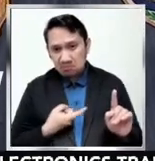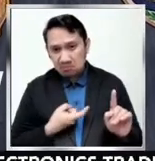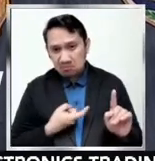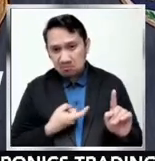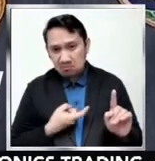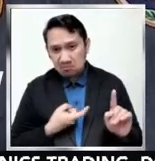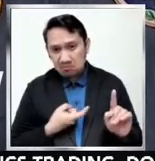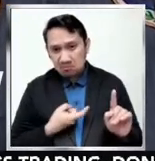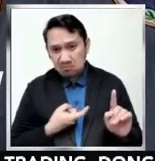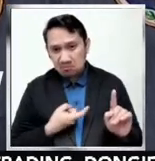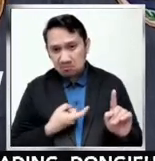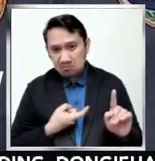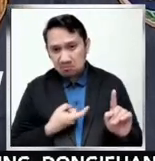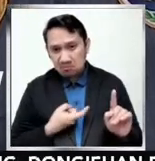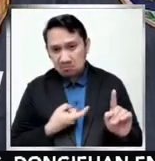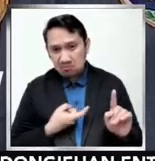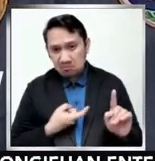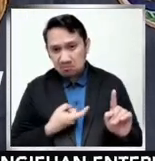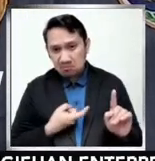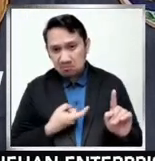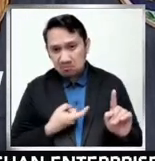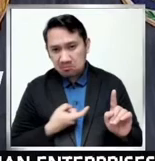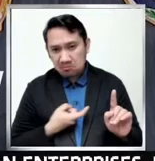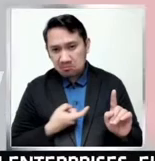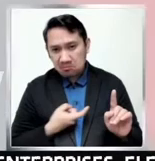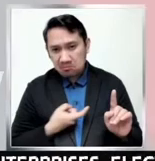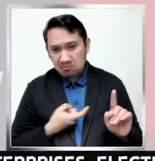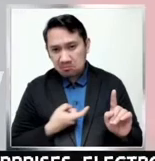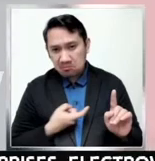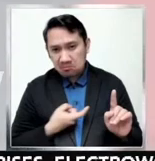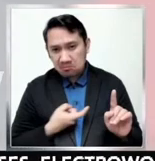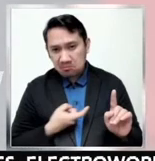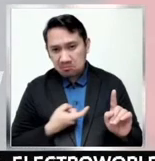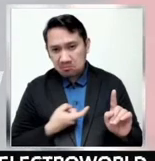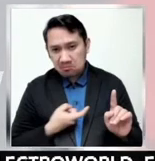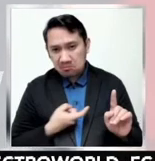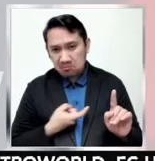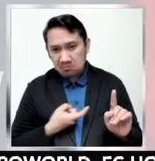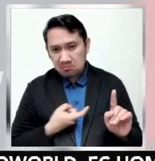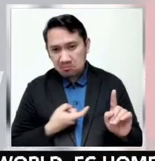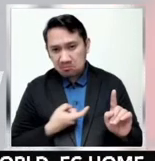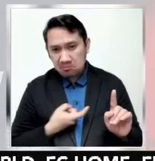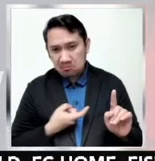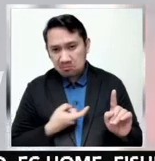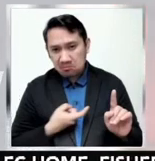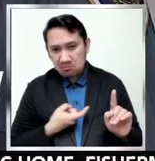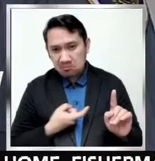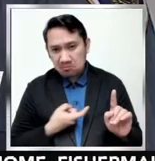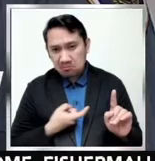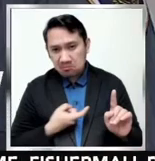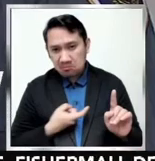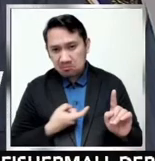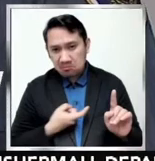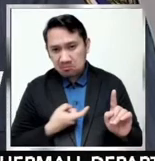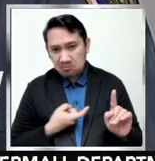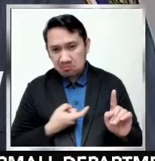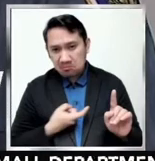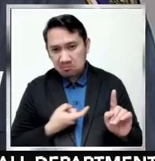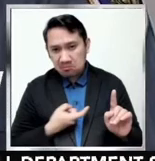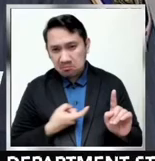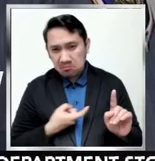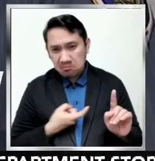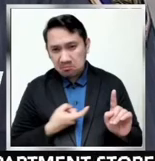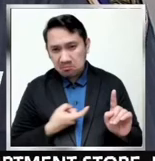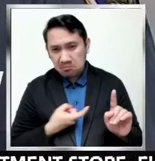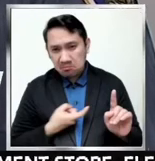magnakaw nga itong biktima, yung pangalan ng suspect ang pinapapuktok niya. Sinampahan na siya ng reklamong frustrated murder. Nakuha natin yung